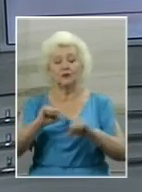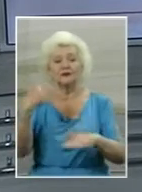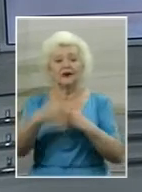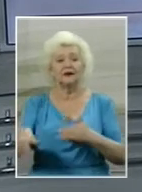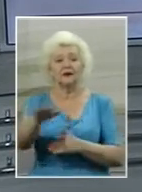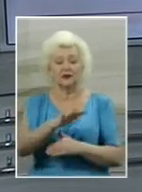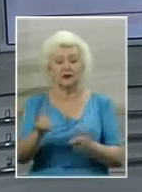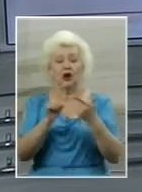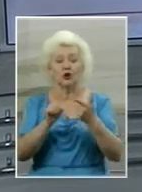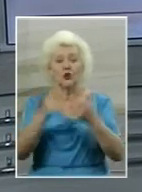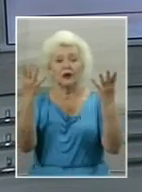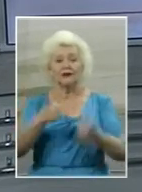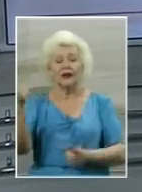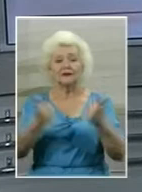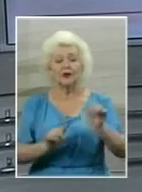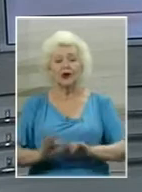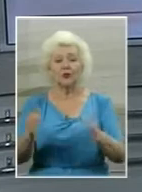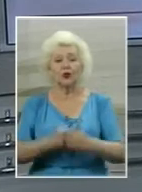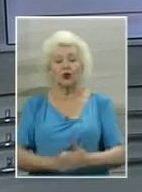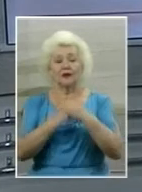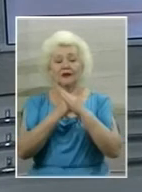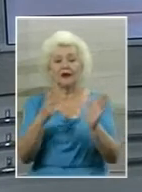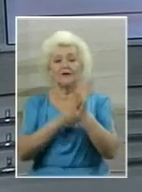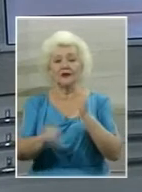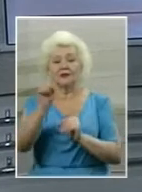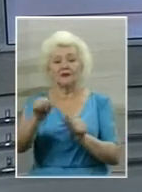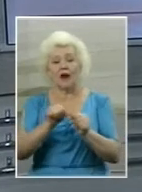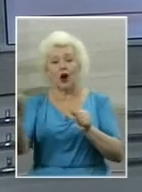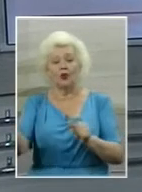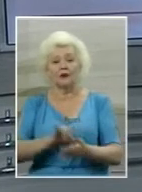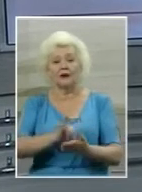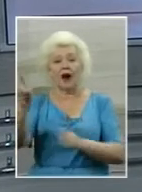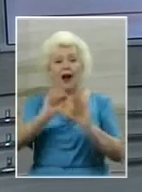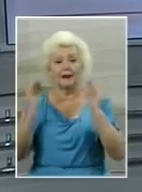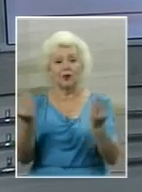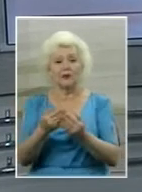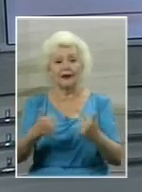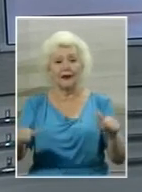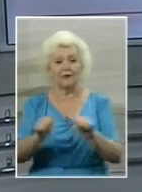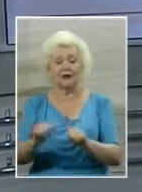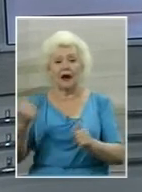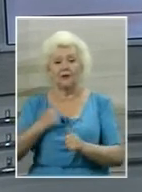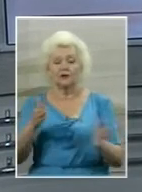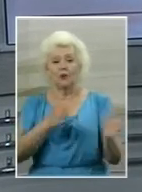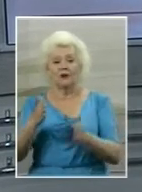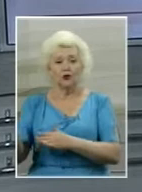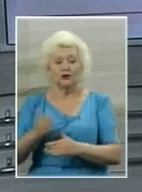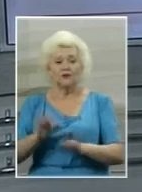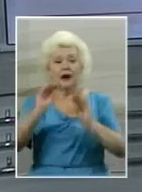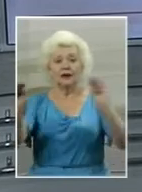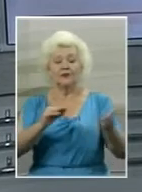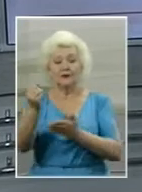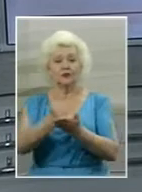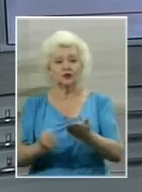Херсонщини. Другий день змагань провели на базі 81-ї окремої аеромобільної бригади, де військові підготували виставку зброї